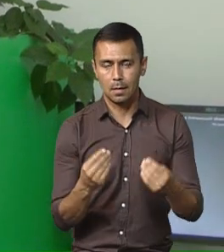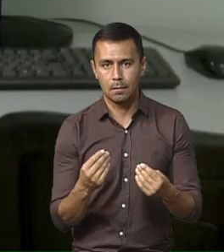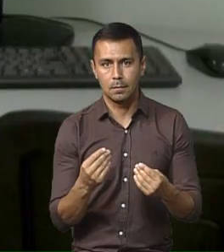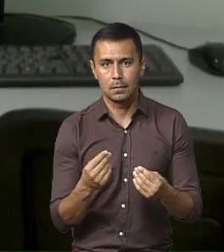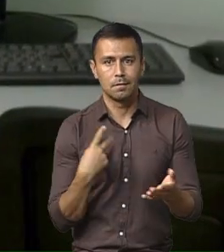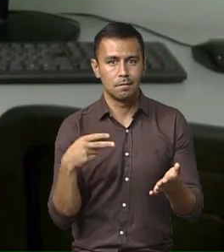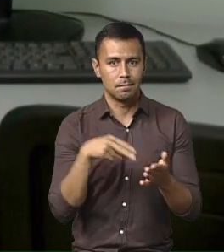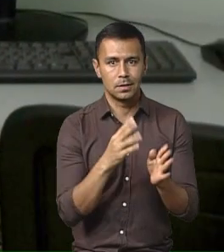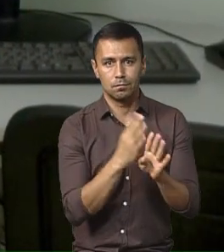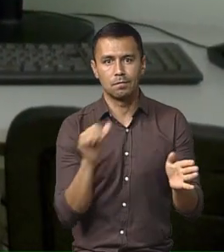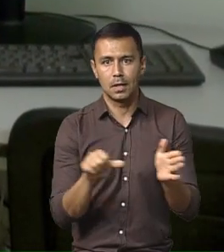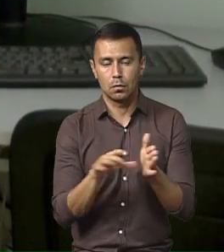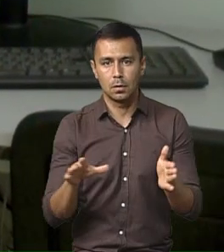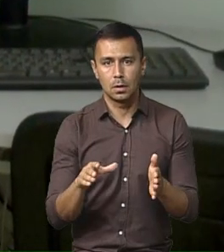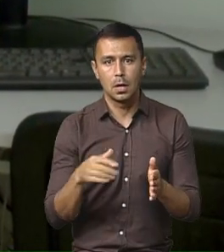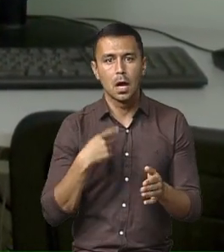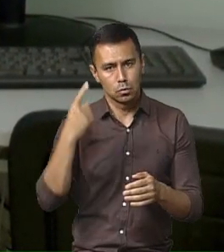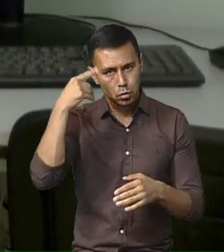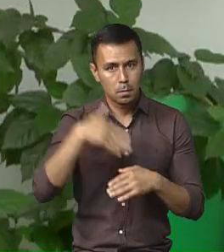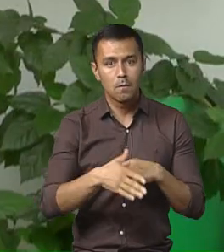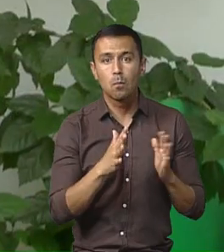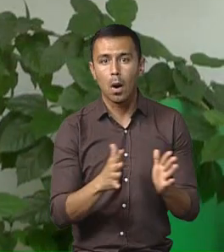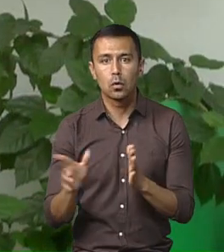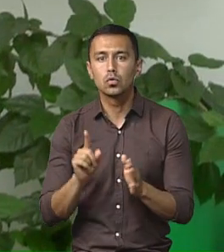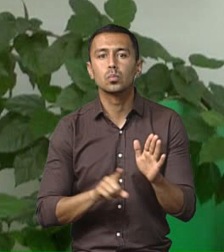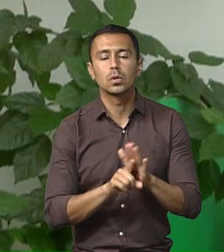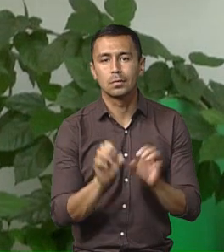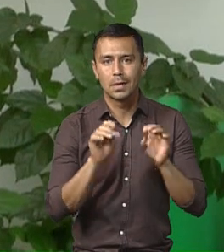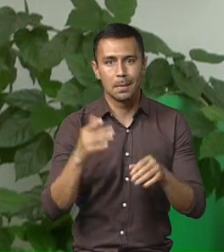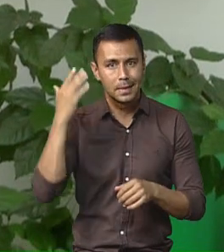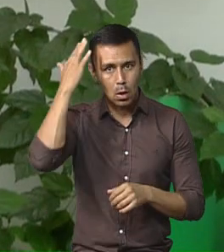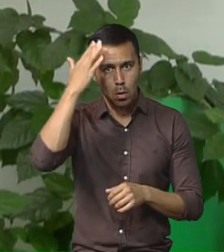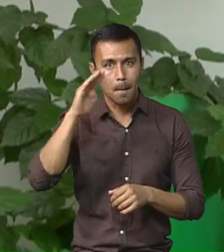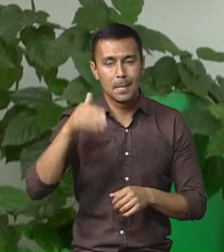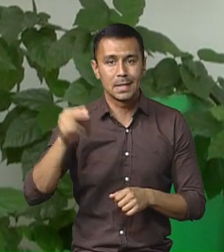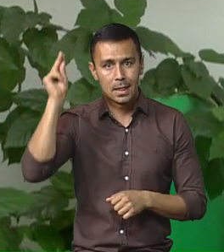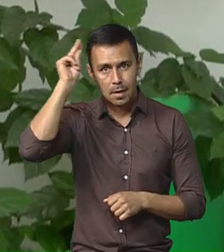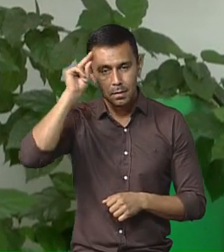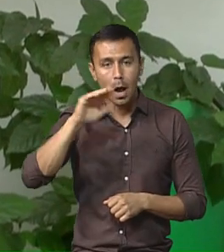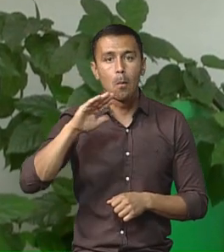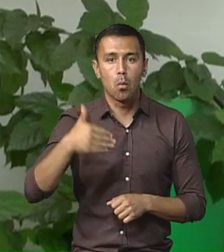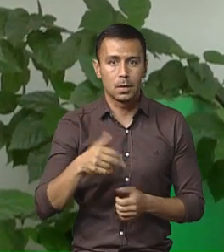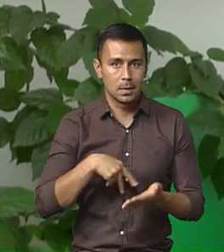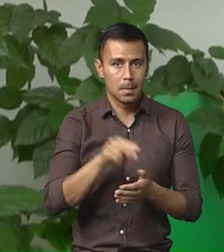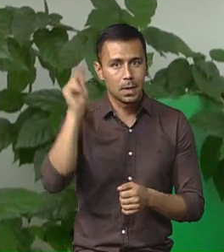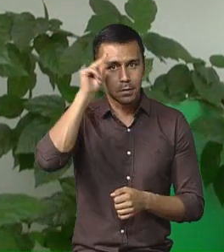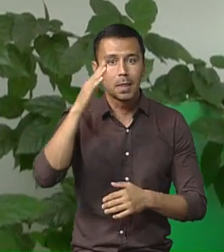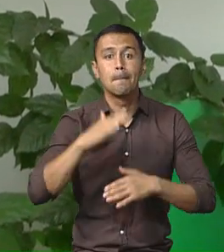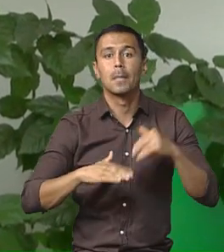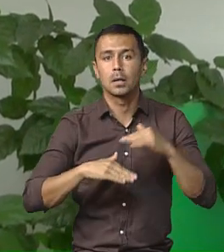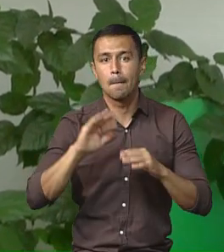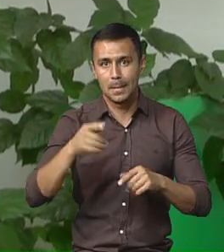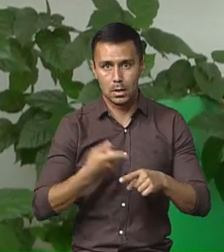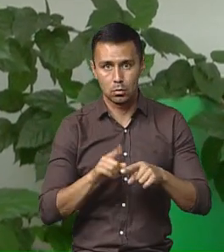чергу вставав. Стало зрозумілий порядок, тобто, що ми спочатку здаємо теорію після навчання, а потім йдемо на навчання на практику і після